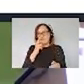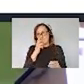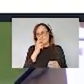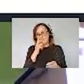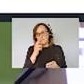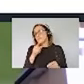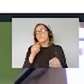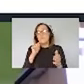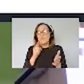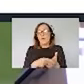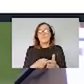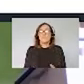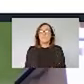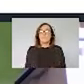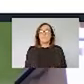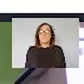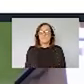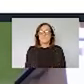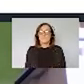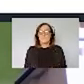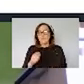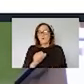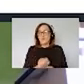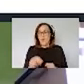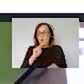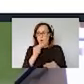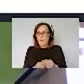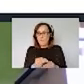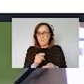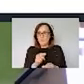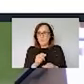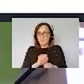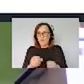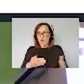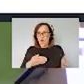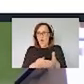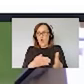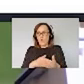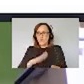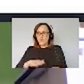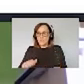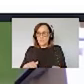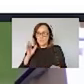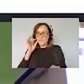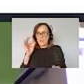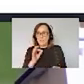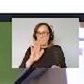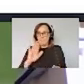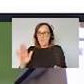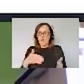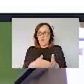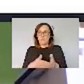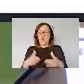I tak tutaj są, ach, tutaj jest jeszcze odpowiedź, czy są ograniczenia. Jitsi nie ma, Skype ma ograniczenie